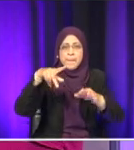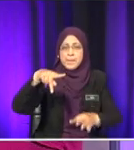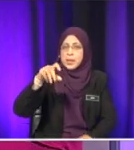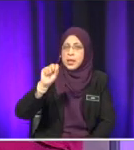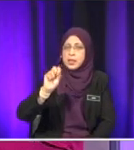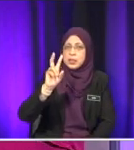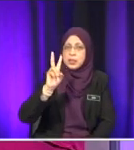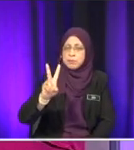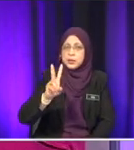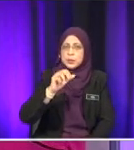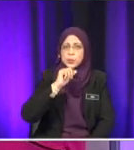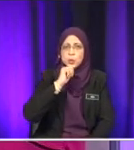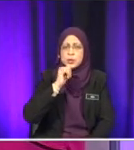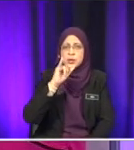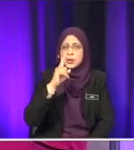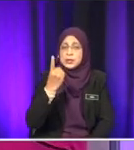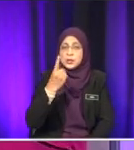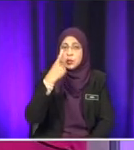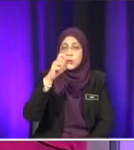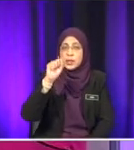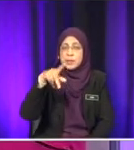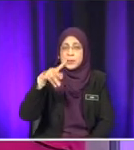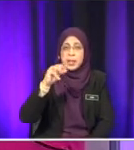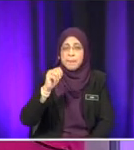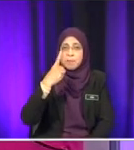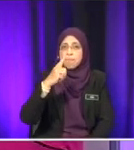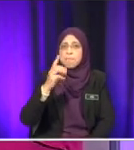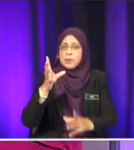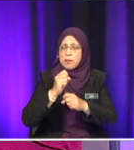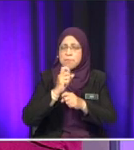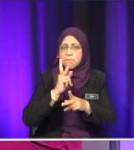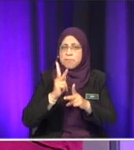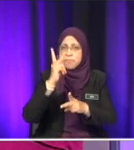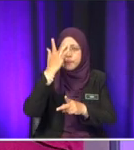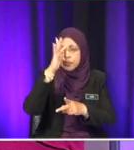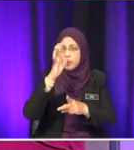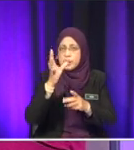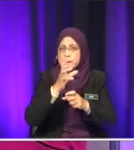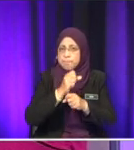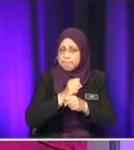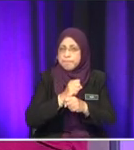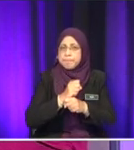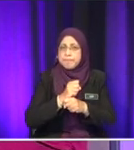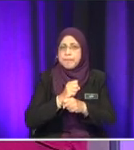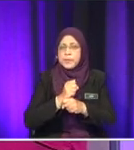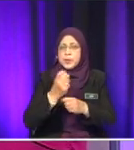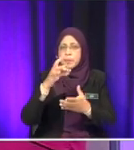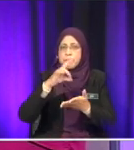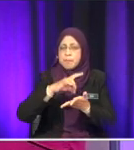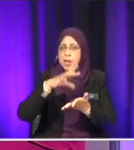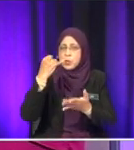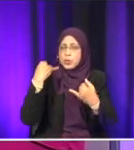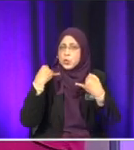bukan saja kalau kita masyarakat kita rasakan belajar